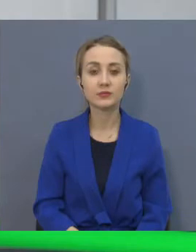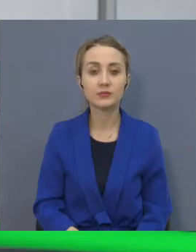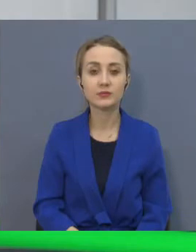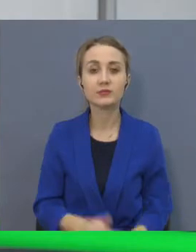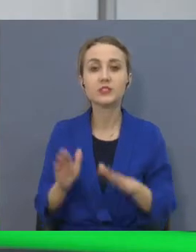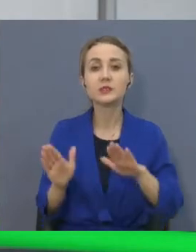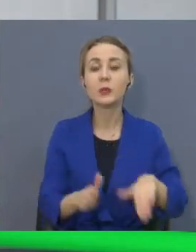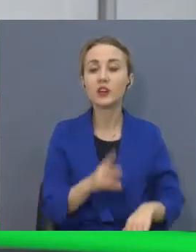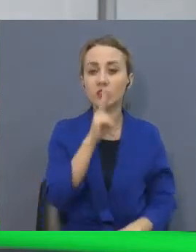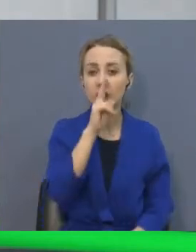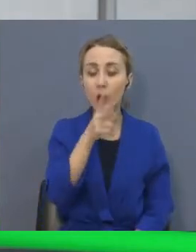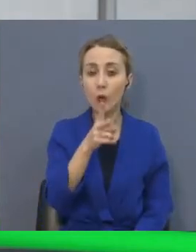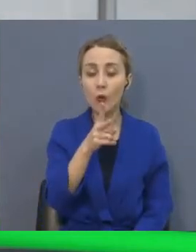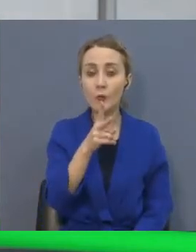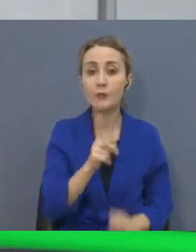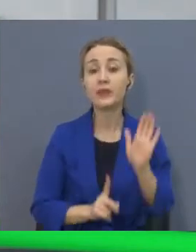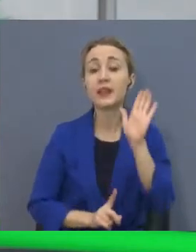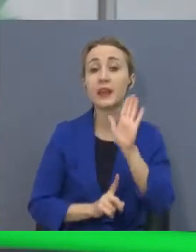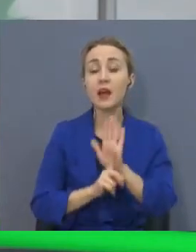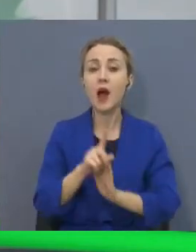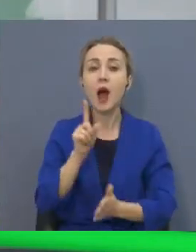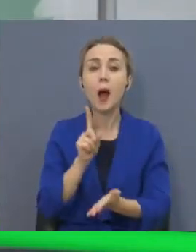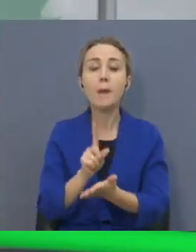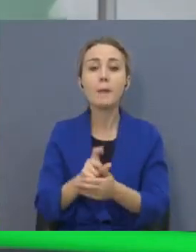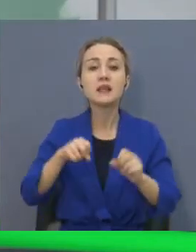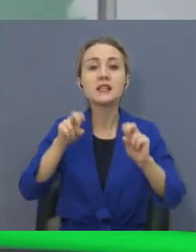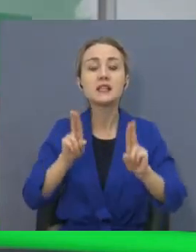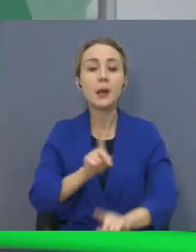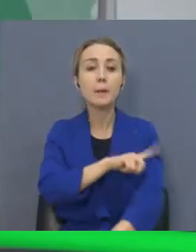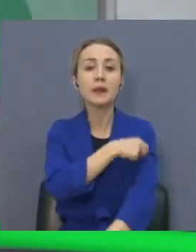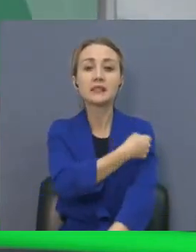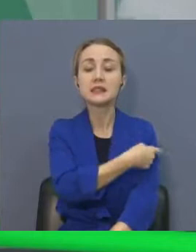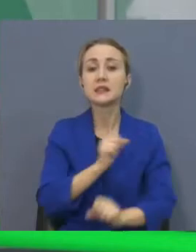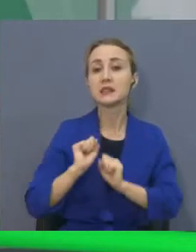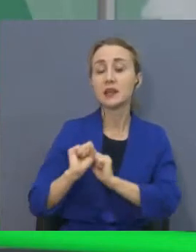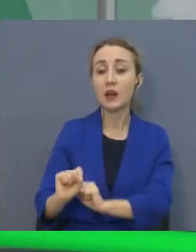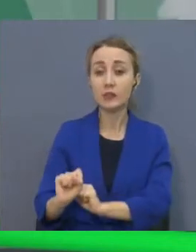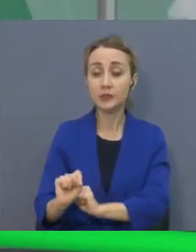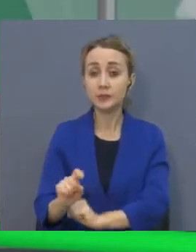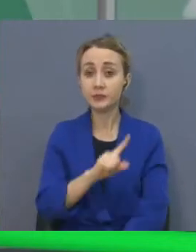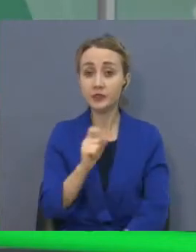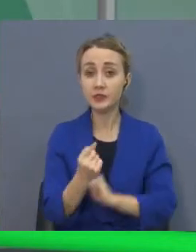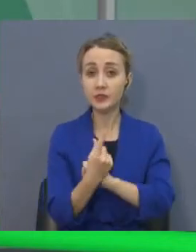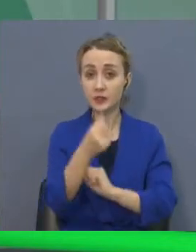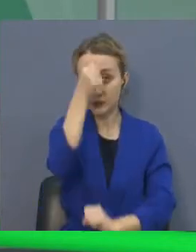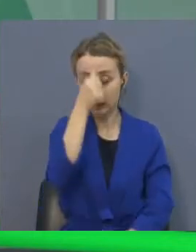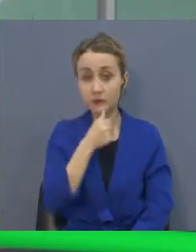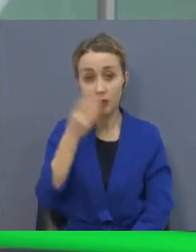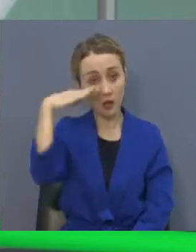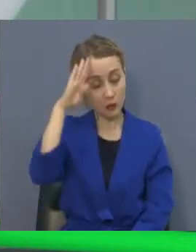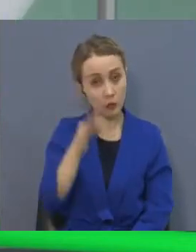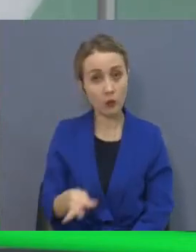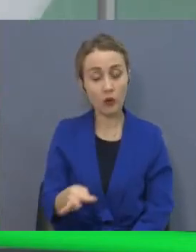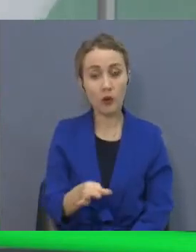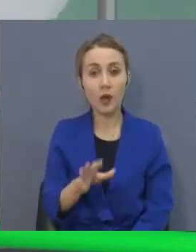Прошло почти 2 года с момента введения системы обязательного специального медицинского страхования. За 11 месяцев по Акмолинской области